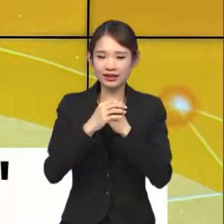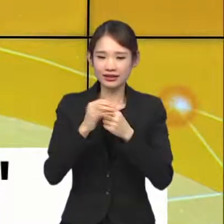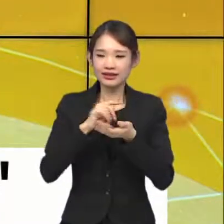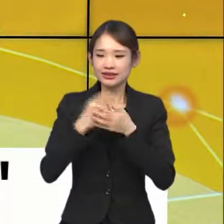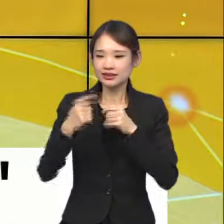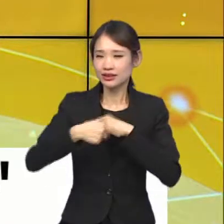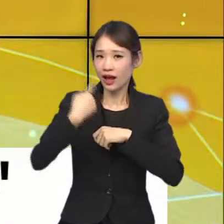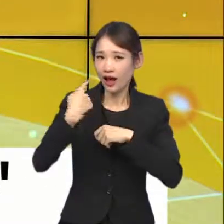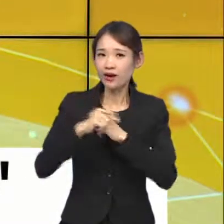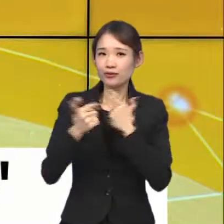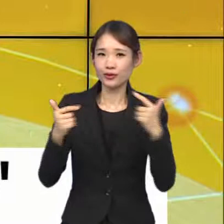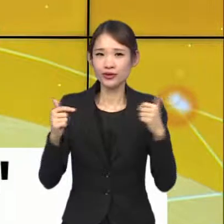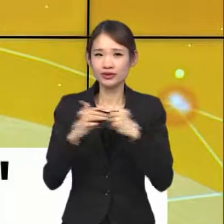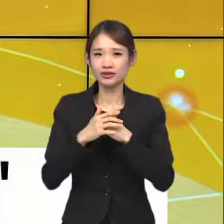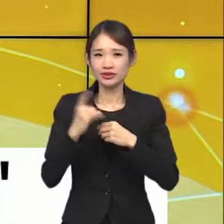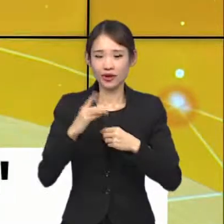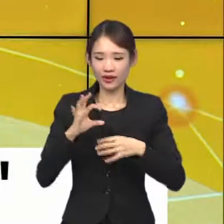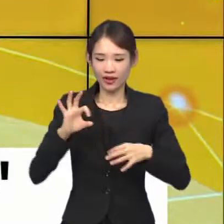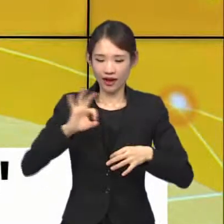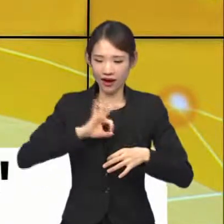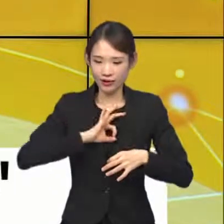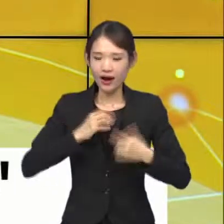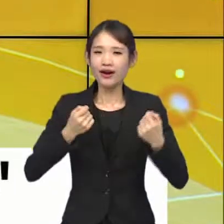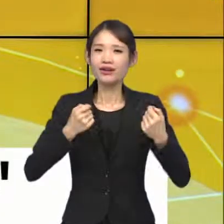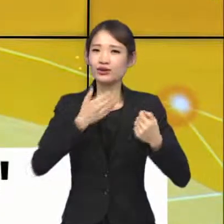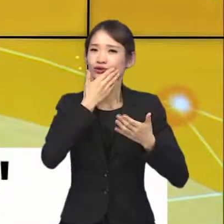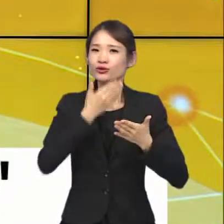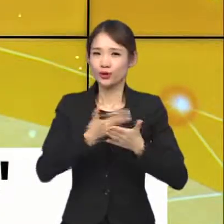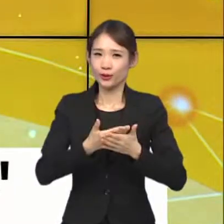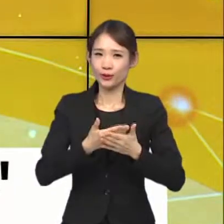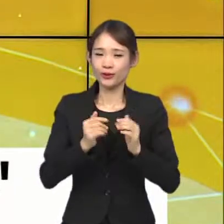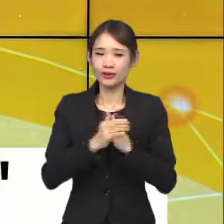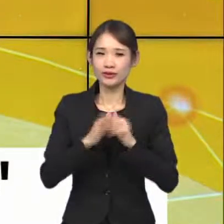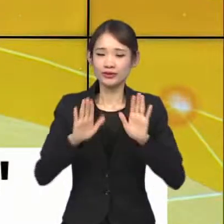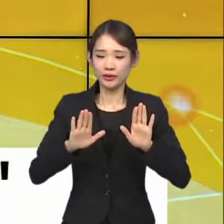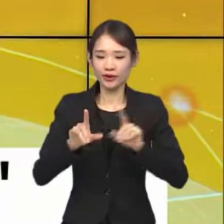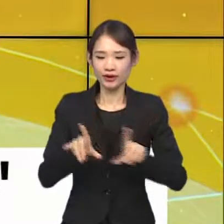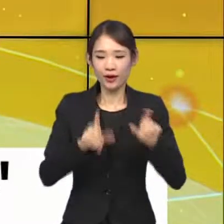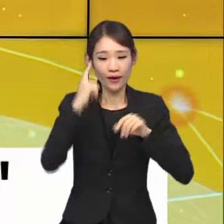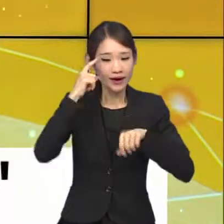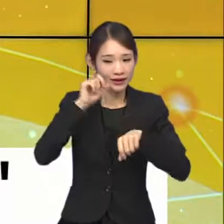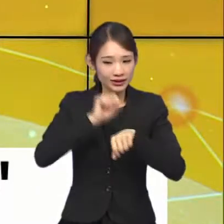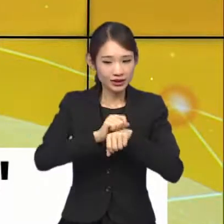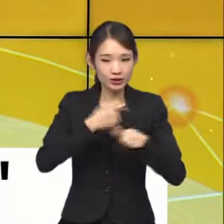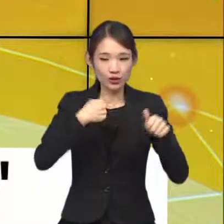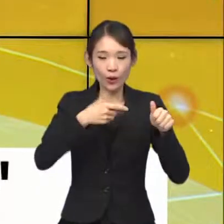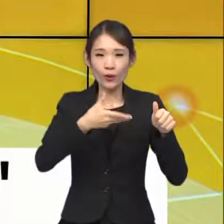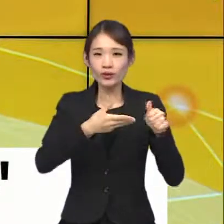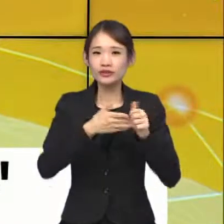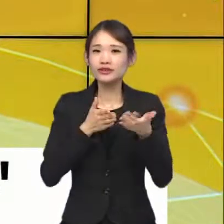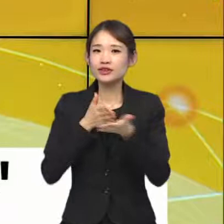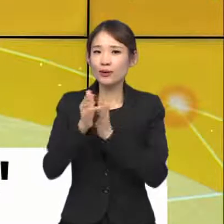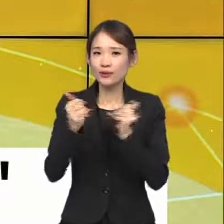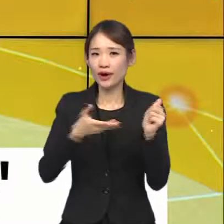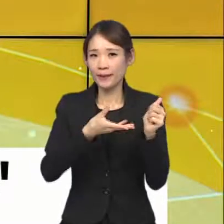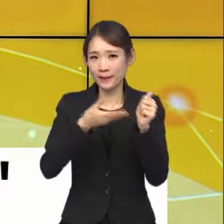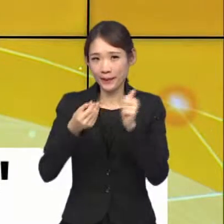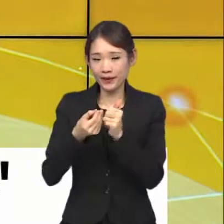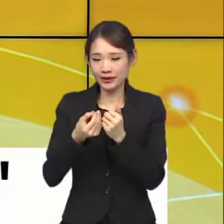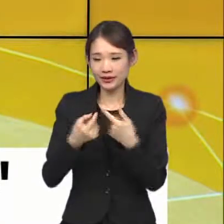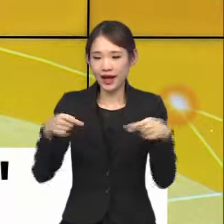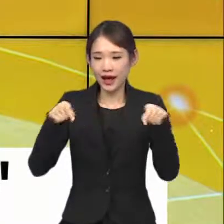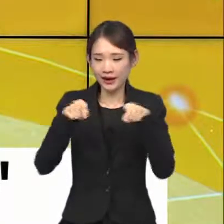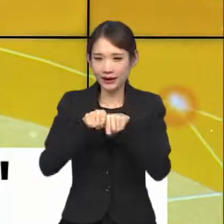첫 단추를 잘 꿰는 게 중요하다고 하는데요 이번주 생활이 즈 에서는 교육 전문가 보시고 새 학기를 잘 맞이 하는